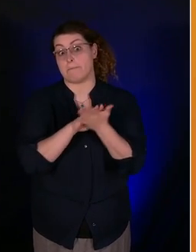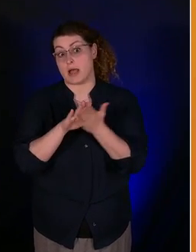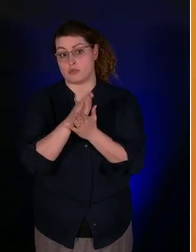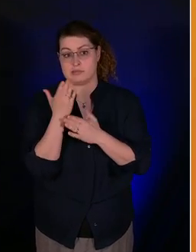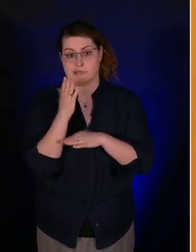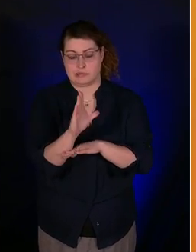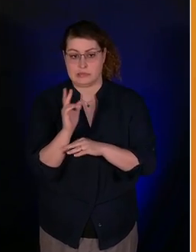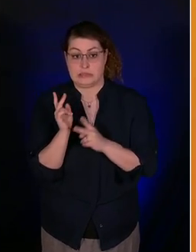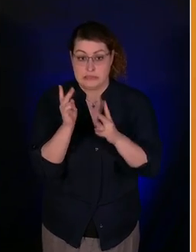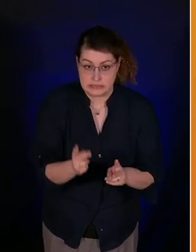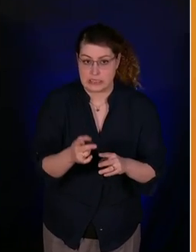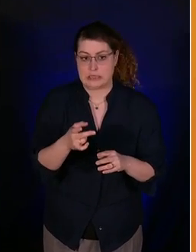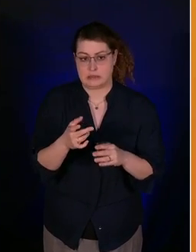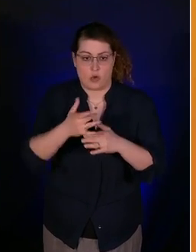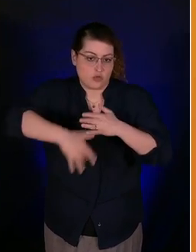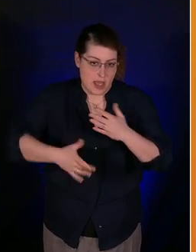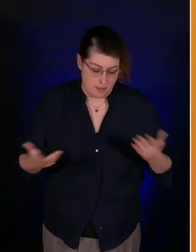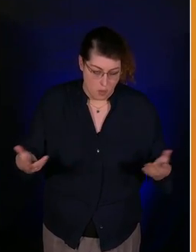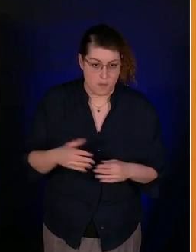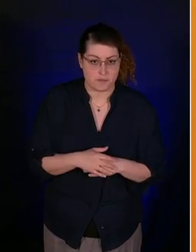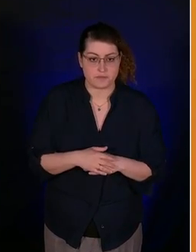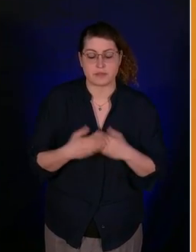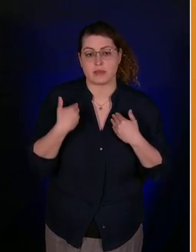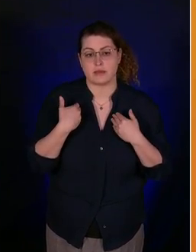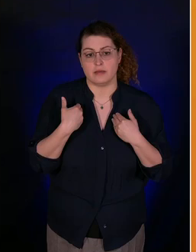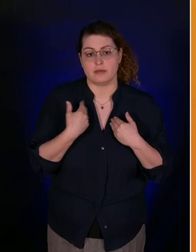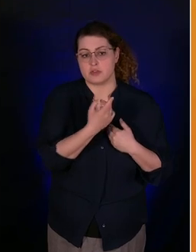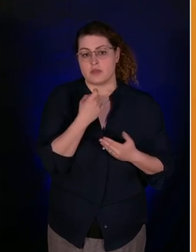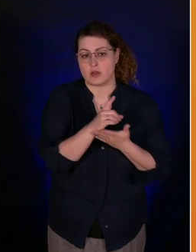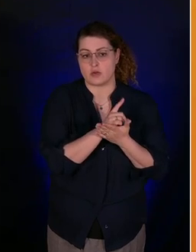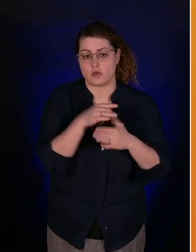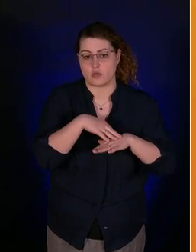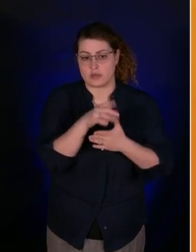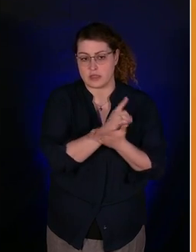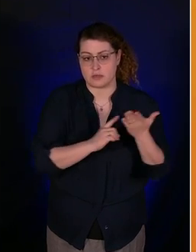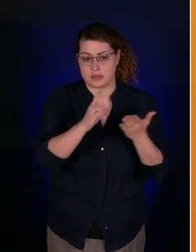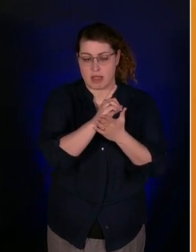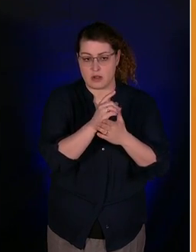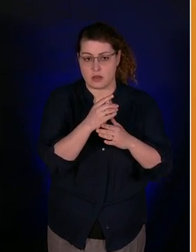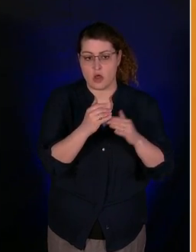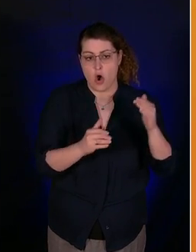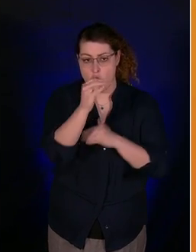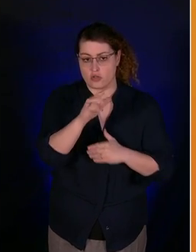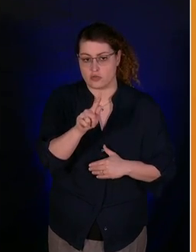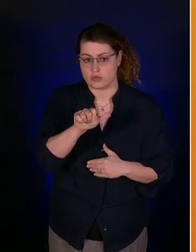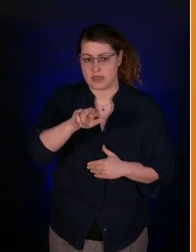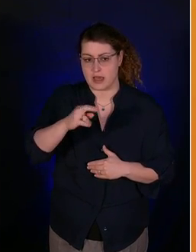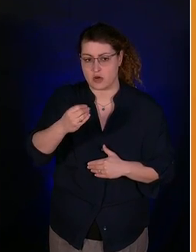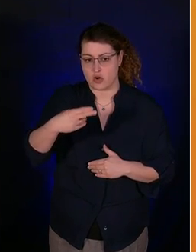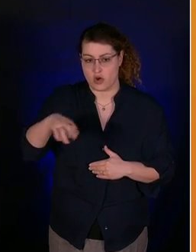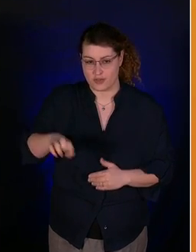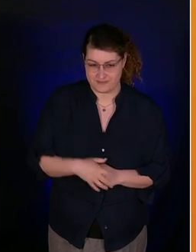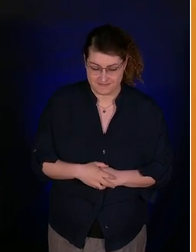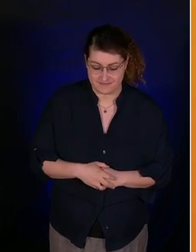présenté assez rapidement, désolée. Donc Marie Gaza, conseil départemental de la Haute-Garonne. Les camarades